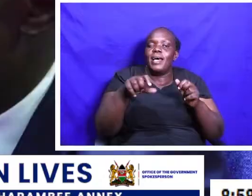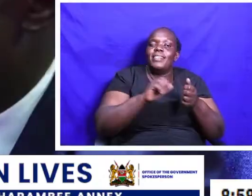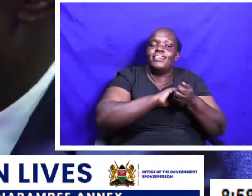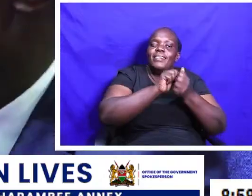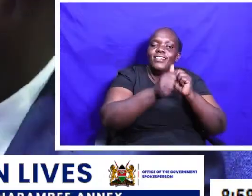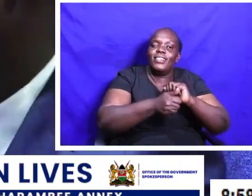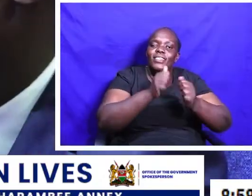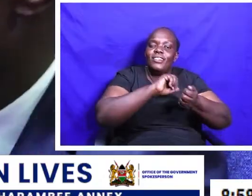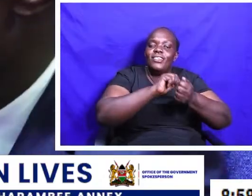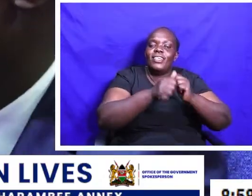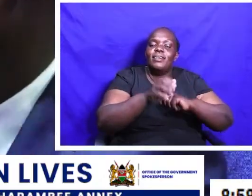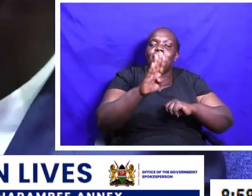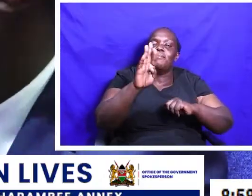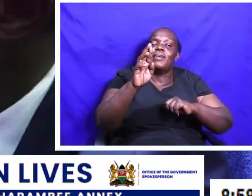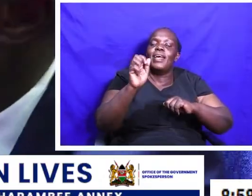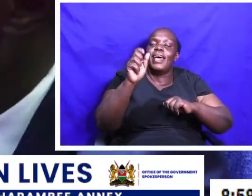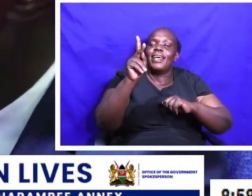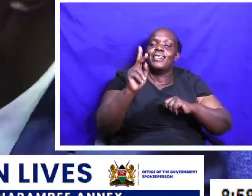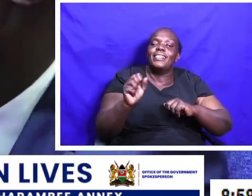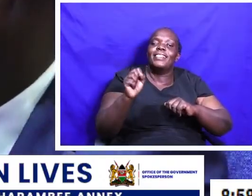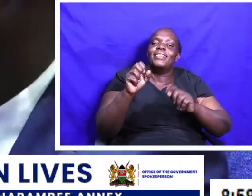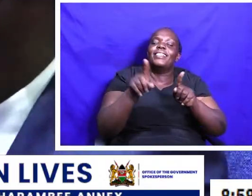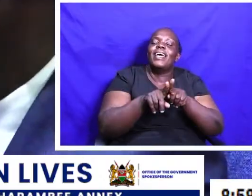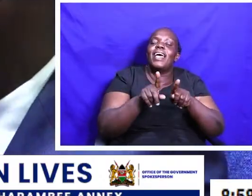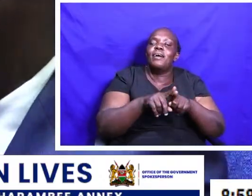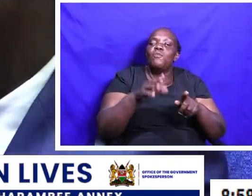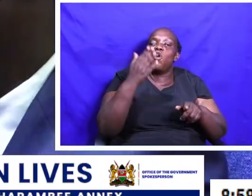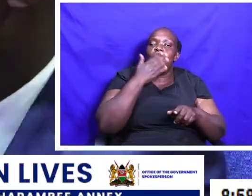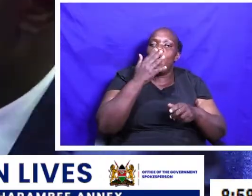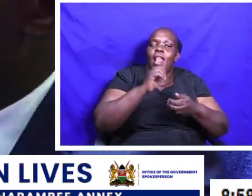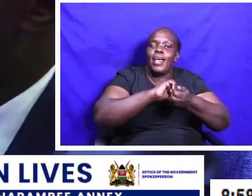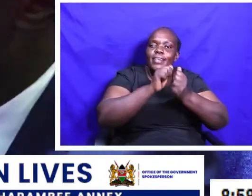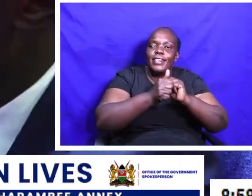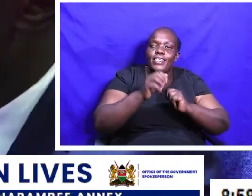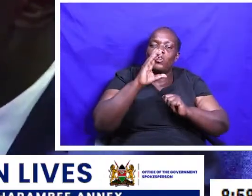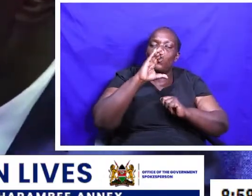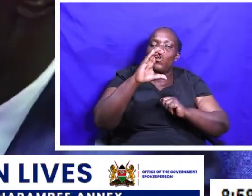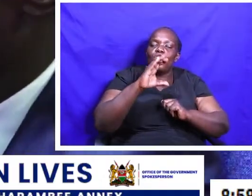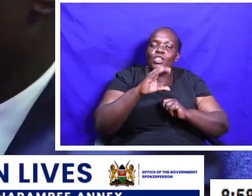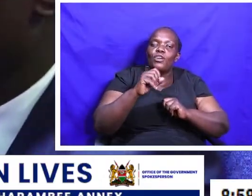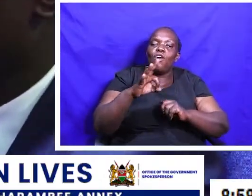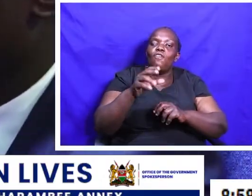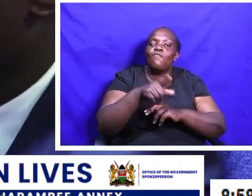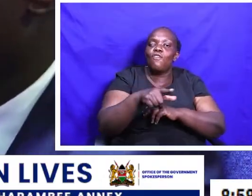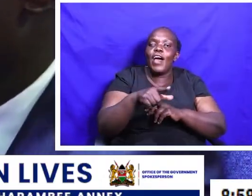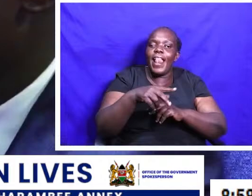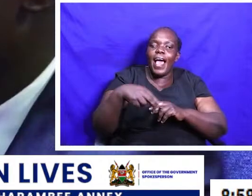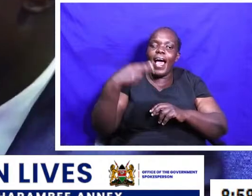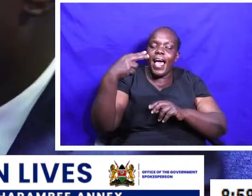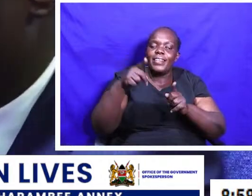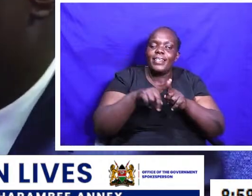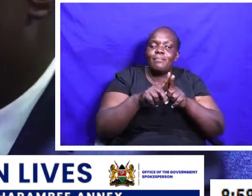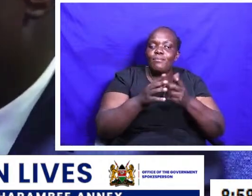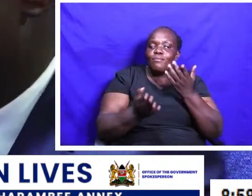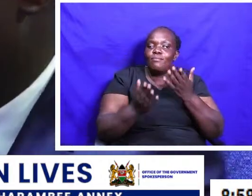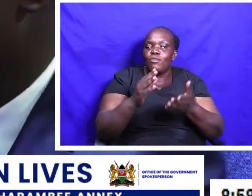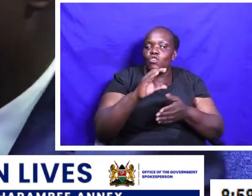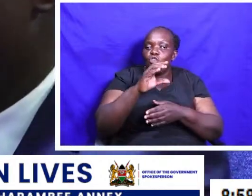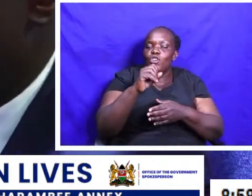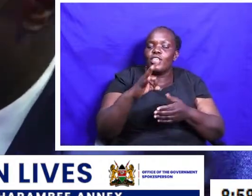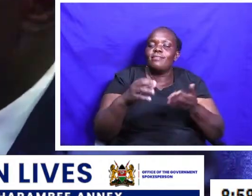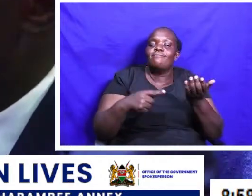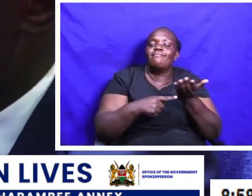lazima ubadilishe tire, ubadilishe brakes, uweke mafuta kila mara, and the cost of fuel pia iko juu. Compare the cost